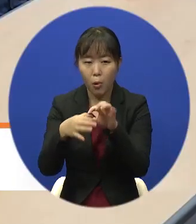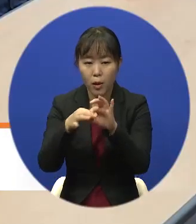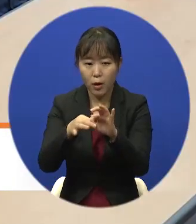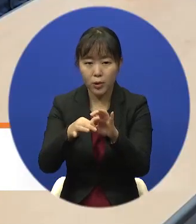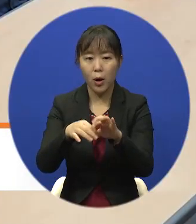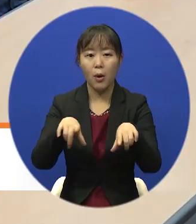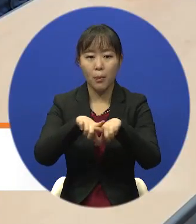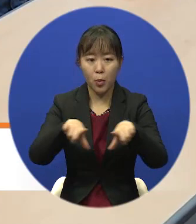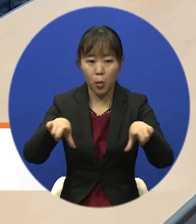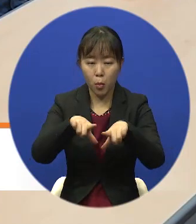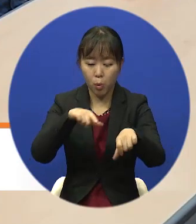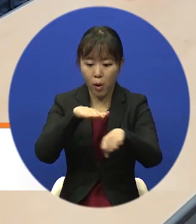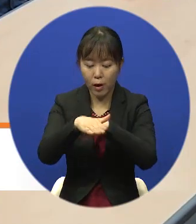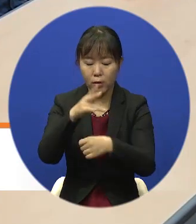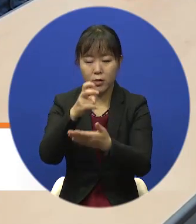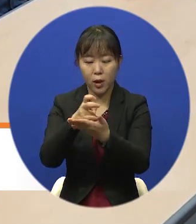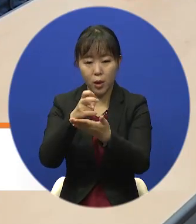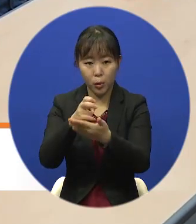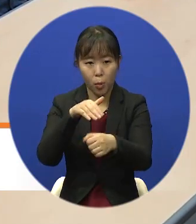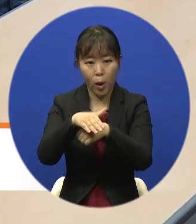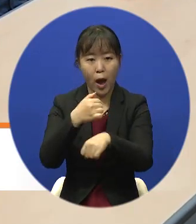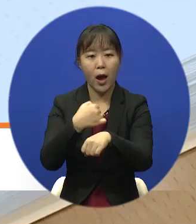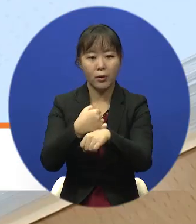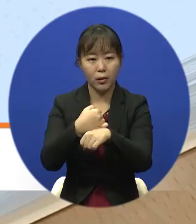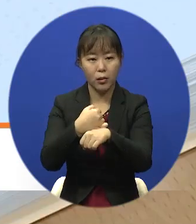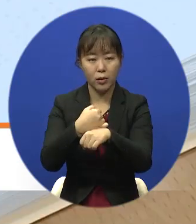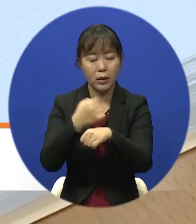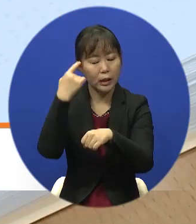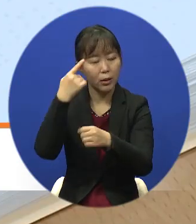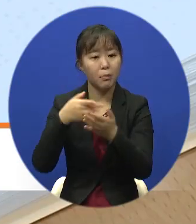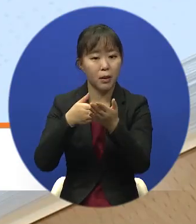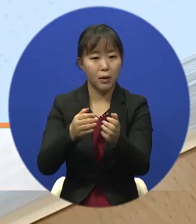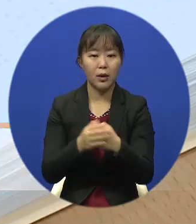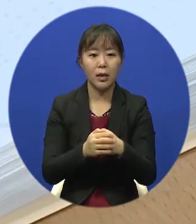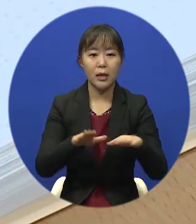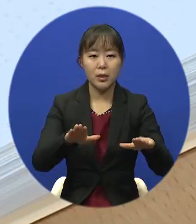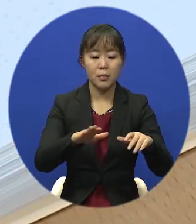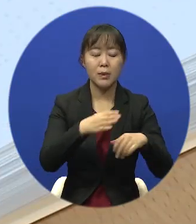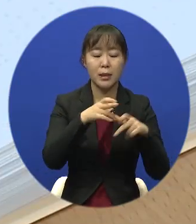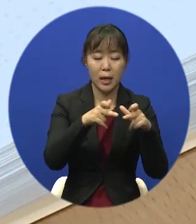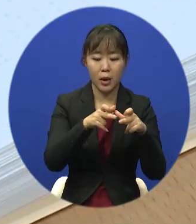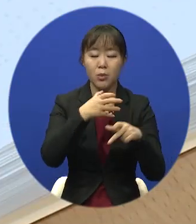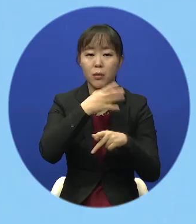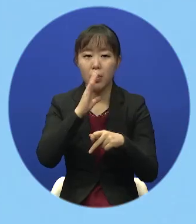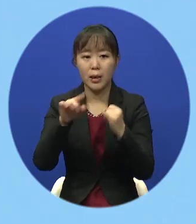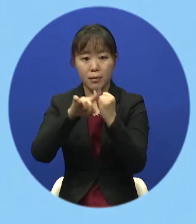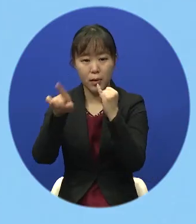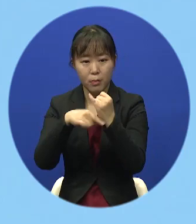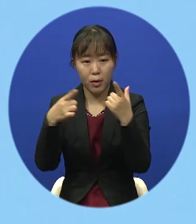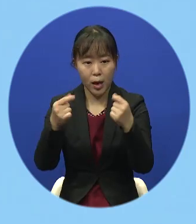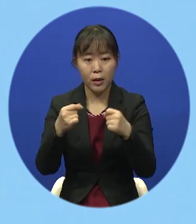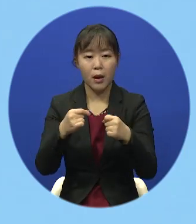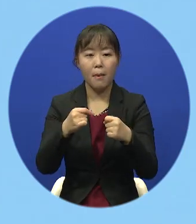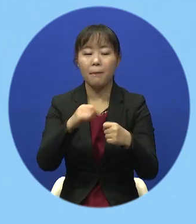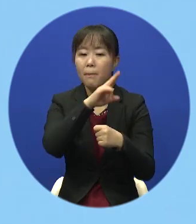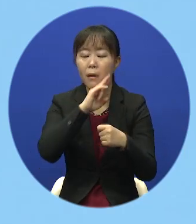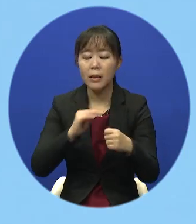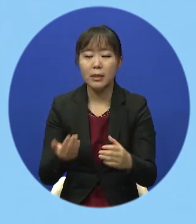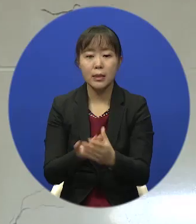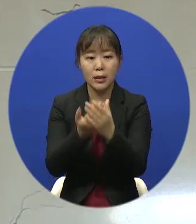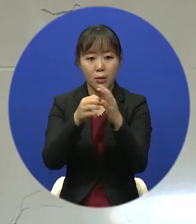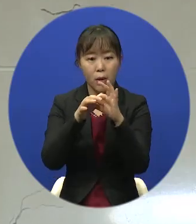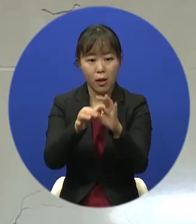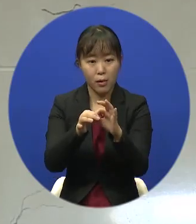이를 표준화해 제도화해야 한다는 의견도 나왔습니다. 현행 장애인, 노인, 임산부 등 편의 증진 보장에 관한 법률에